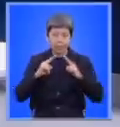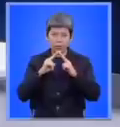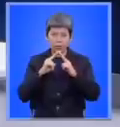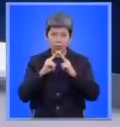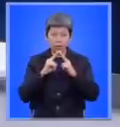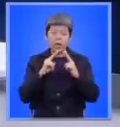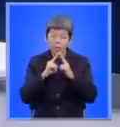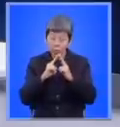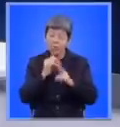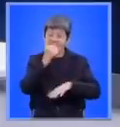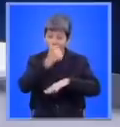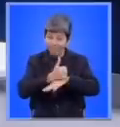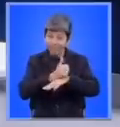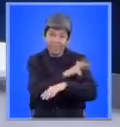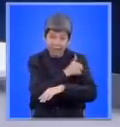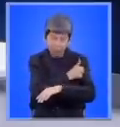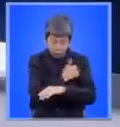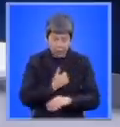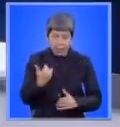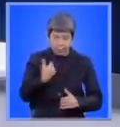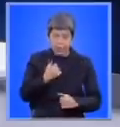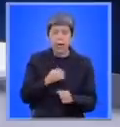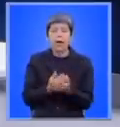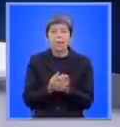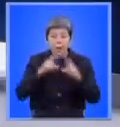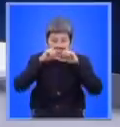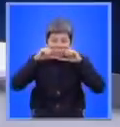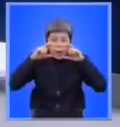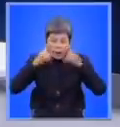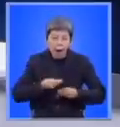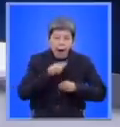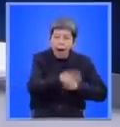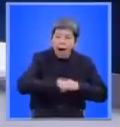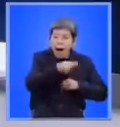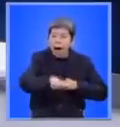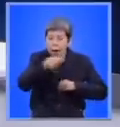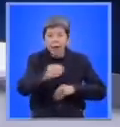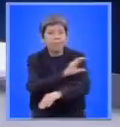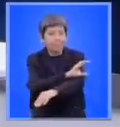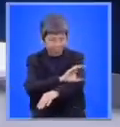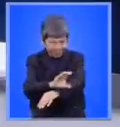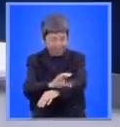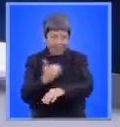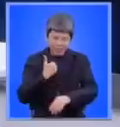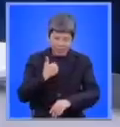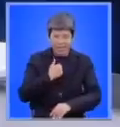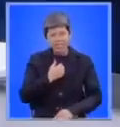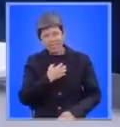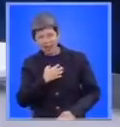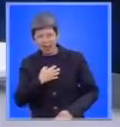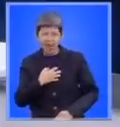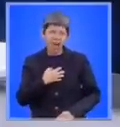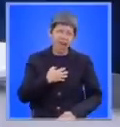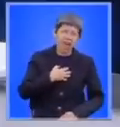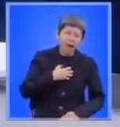ายกและรัฐมนตรีว่าการกระทรวงสาธารณสุขนะครับก็ได้ไปแจกหน้ากากอนามัยให้กับประชาชนที่ BTS ด้วยสำหรับใครที่มองหาบอกว่าอยาก